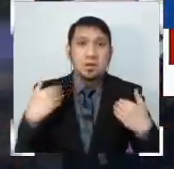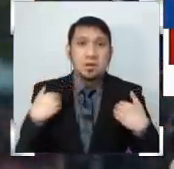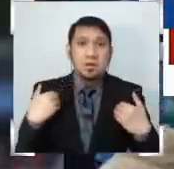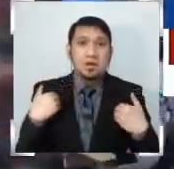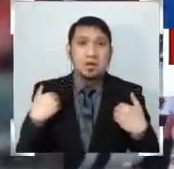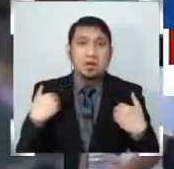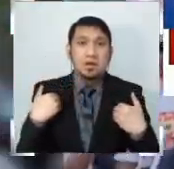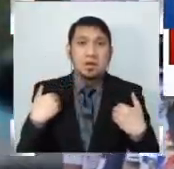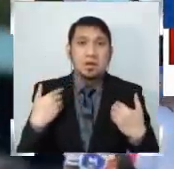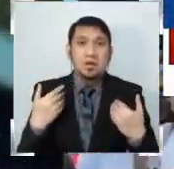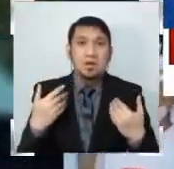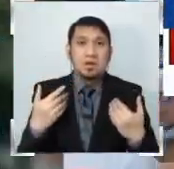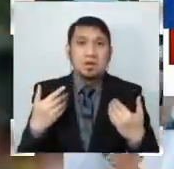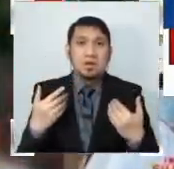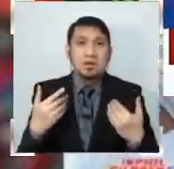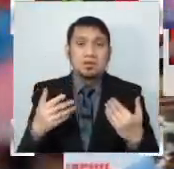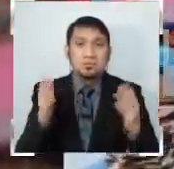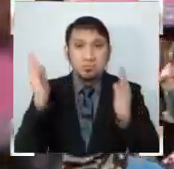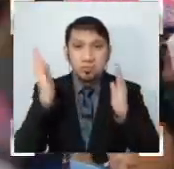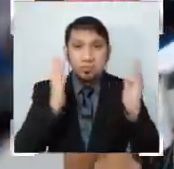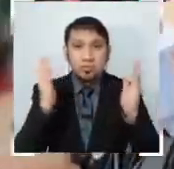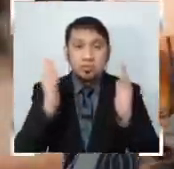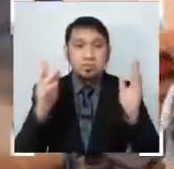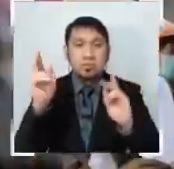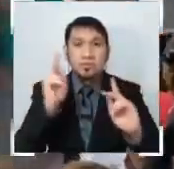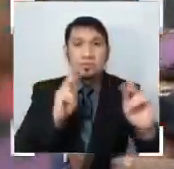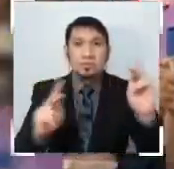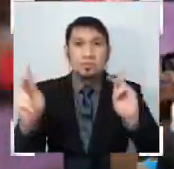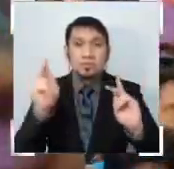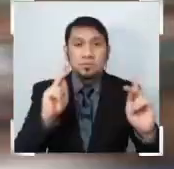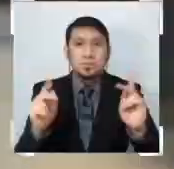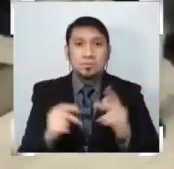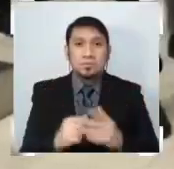sa pag-abot sa pagservisyo sa katawan.